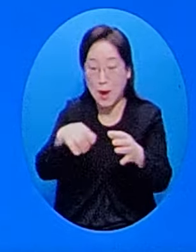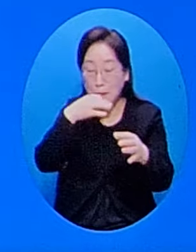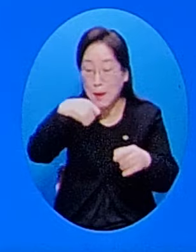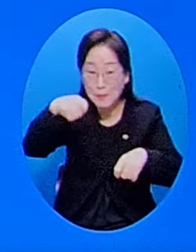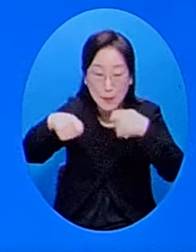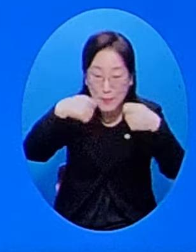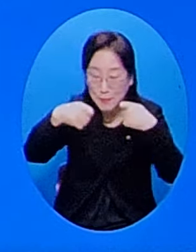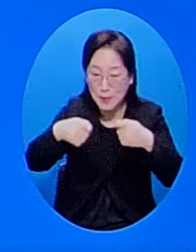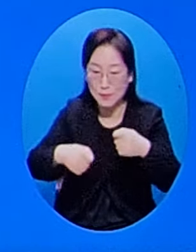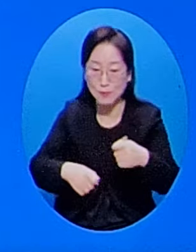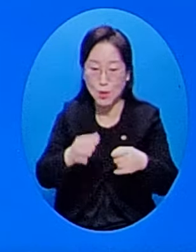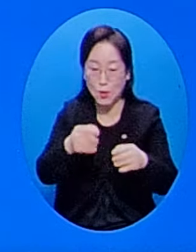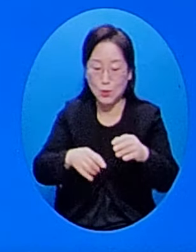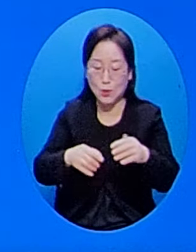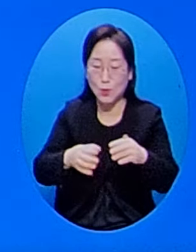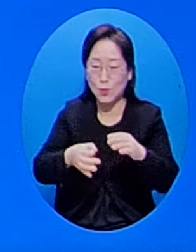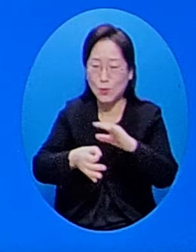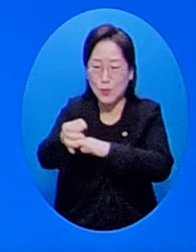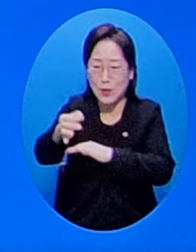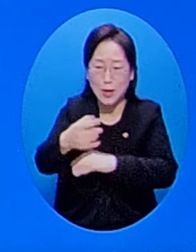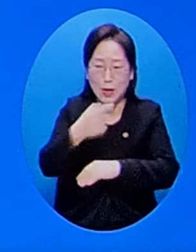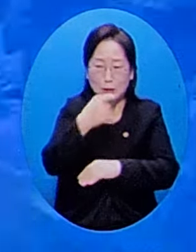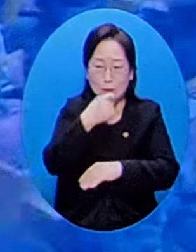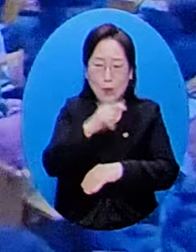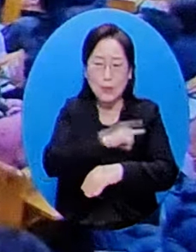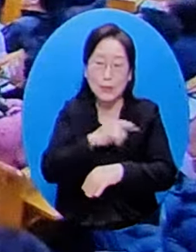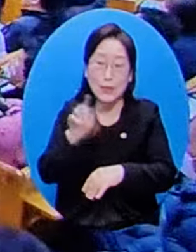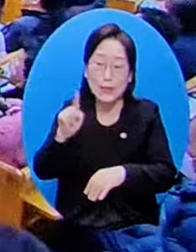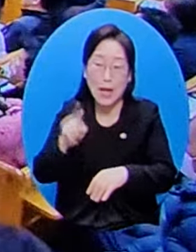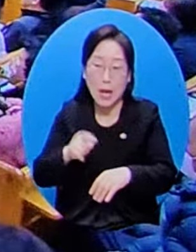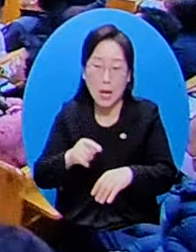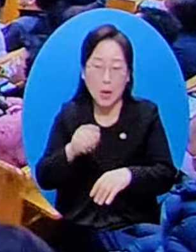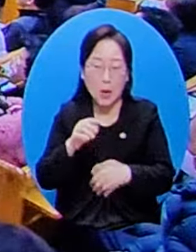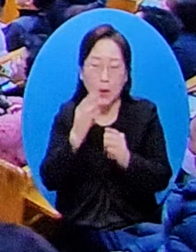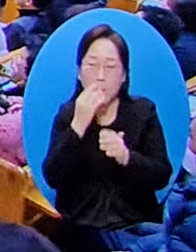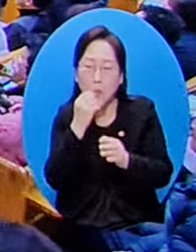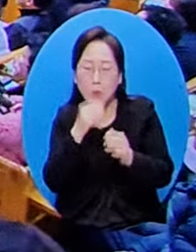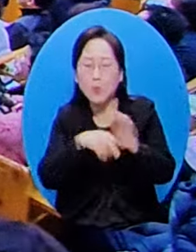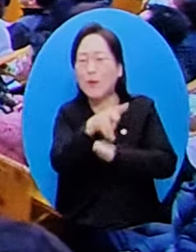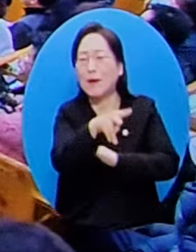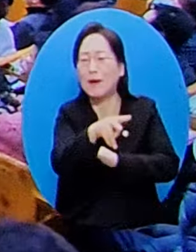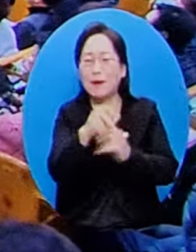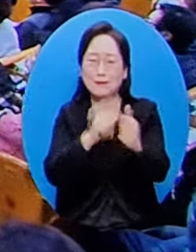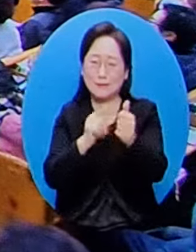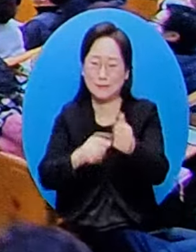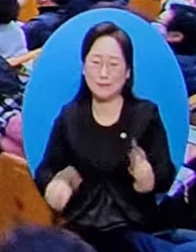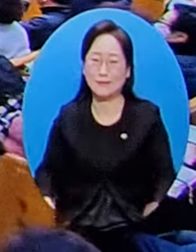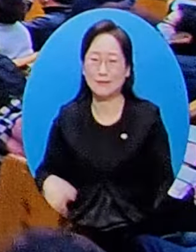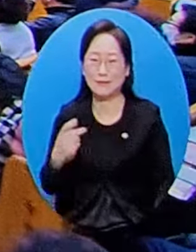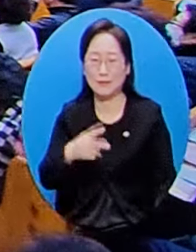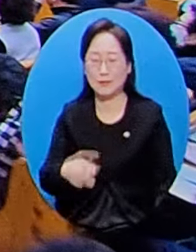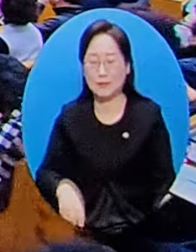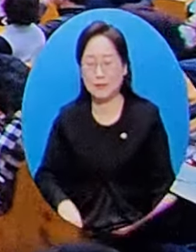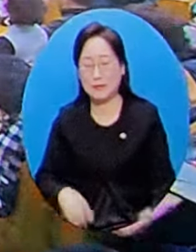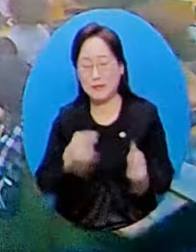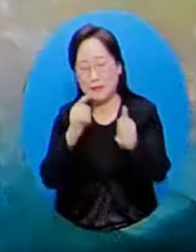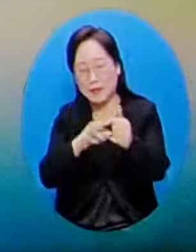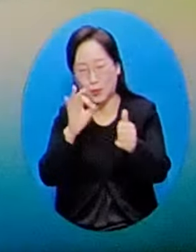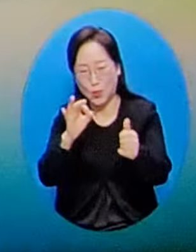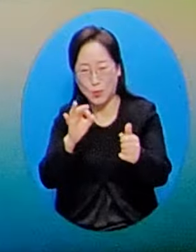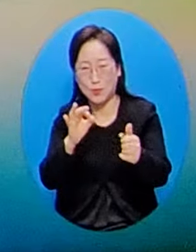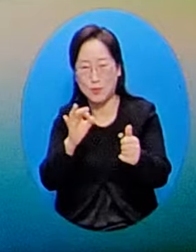계산하지 않으려고 미리 일찍 일어나서 나갔다 그런 얘기도 있습니다. 그래서 1988년 미국 경제주간지 포브스가 글을 두고 돈